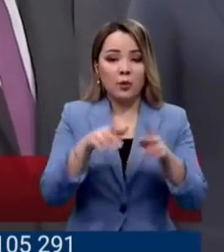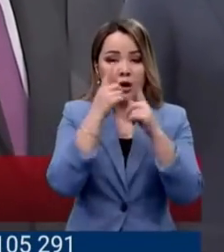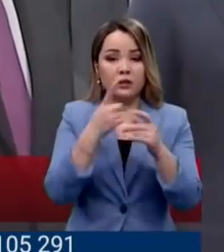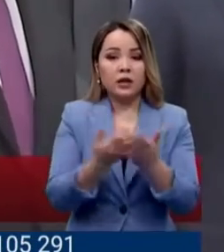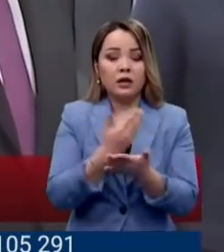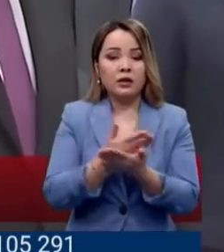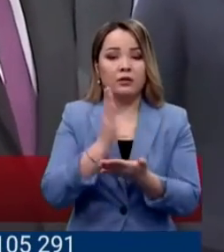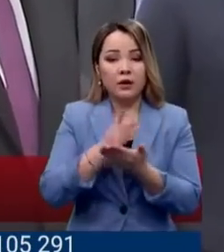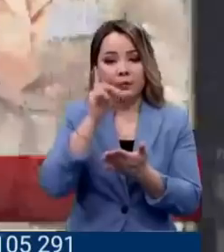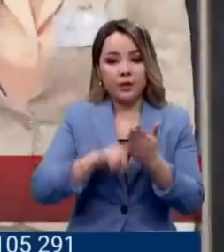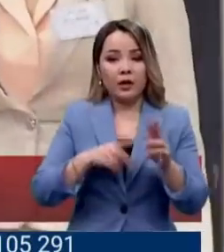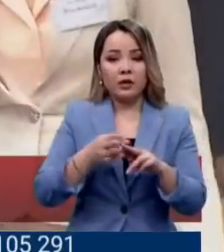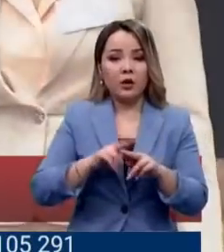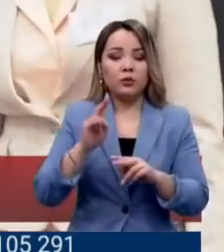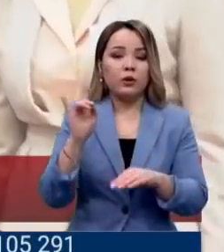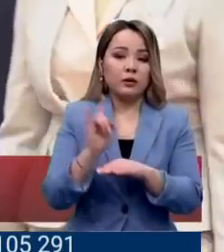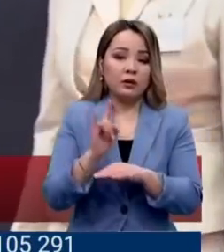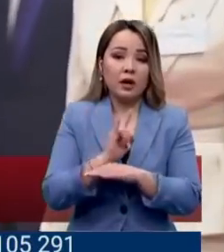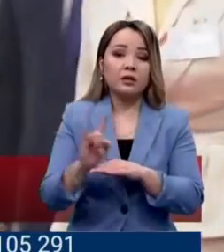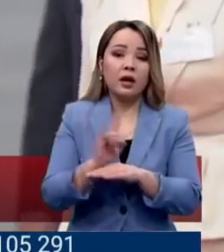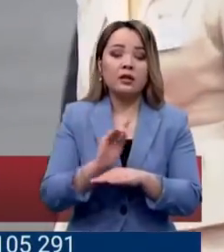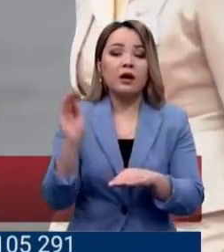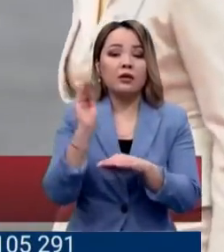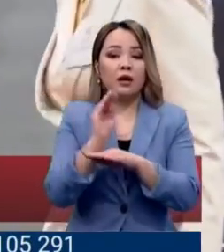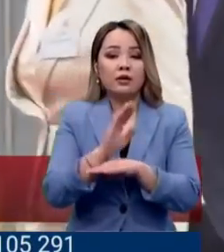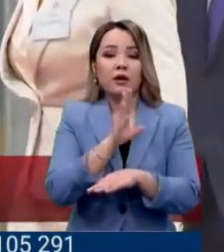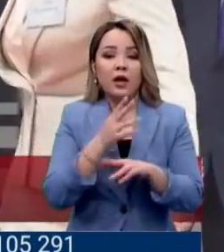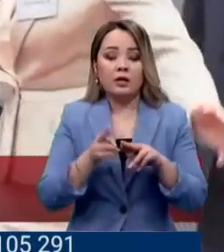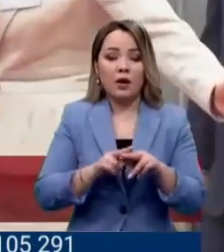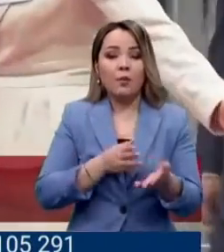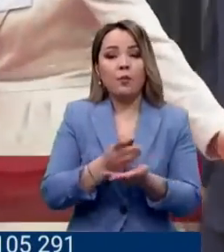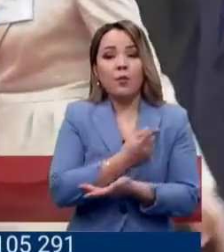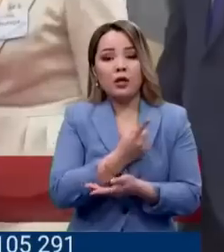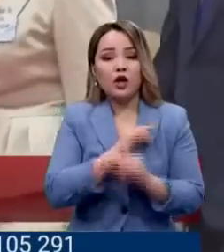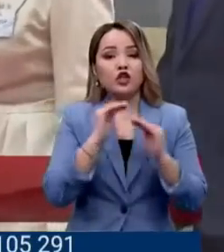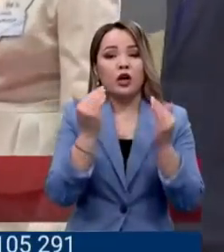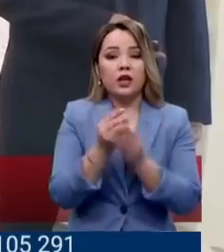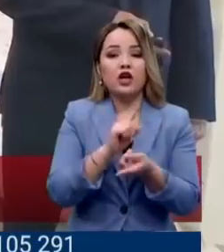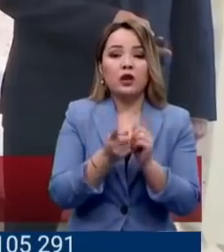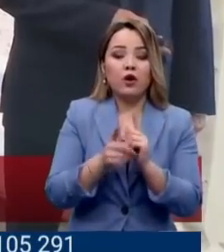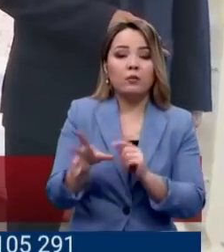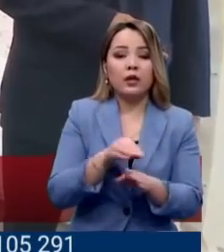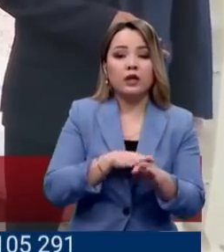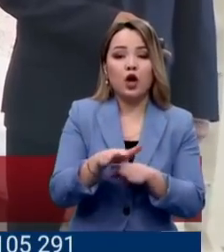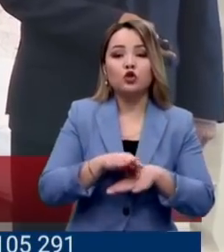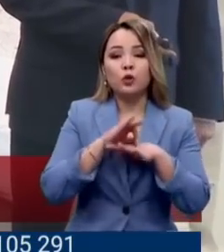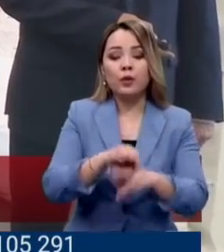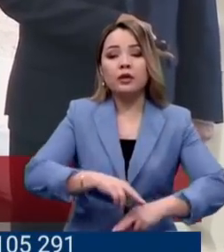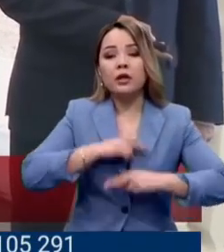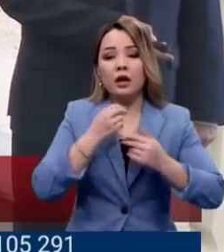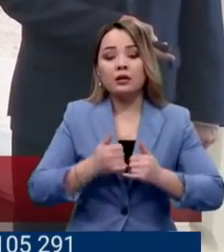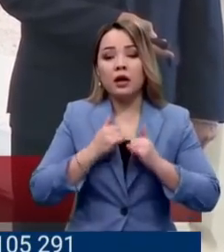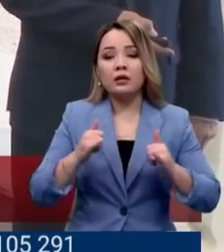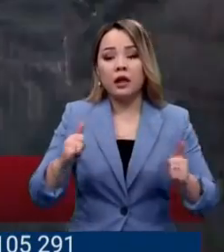жоққа шығармайды. Себебі Тоқаев экономика мен саясаттағы монополияны шектеуге, реформаларды жүзеге асыруға күш салып